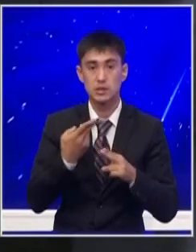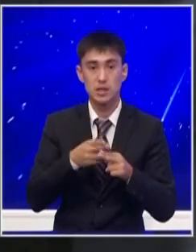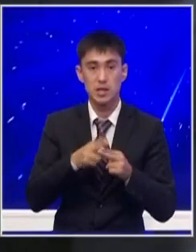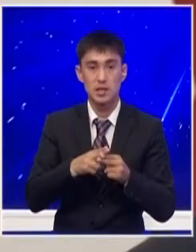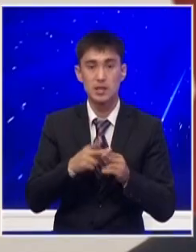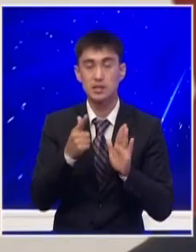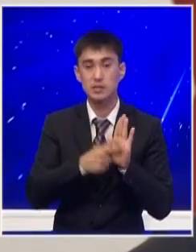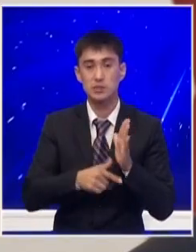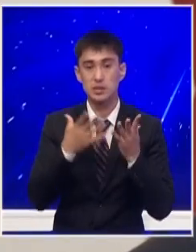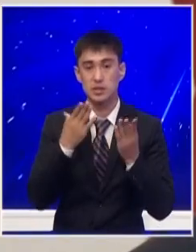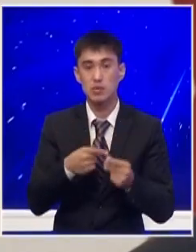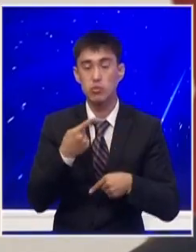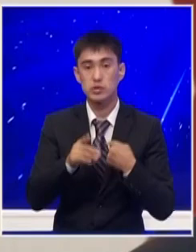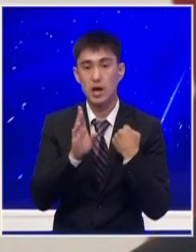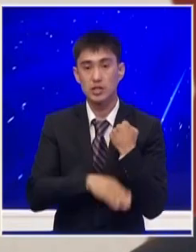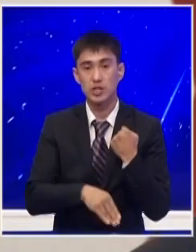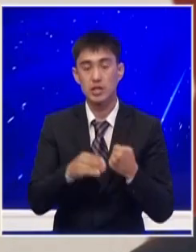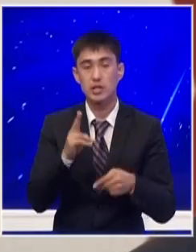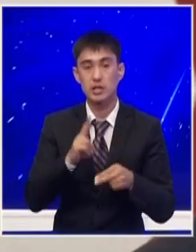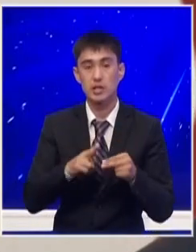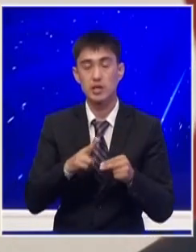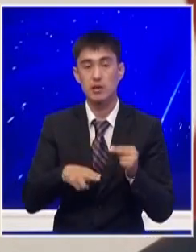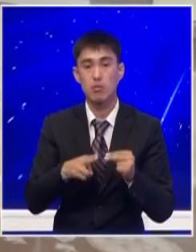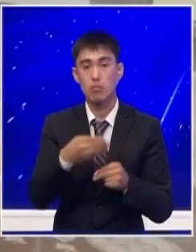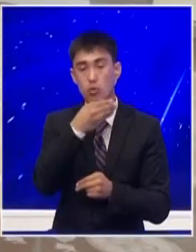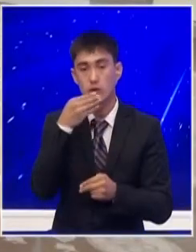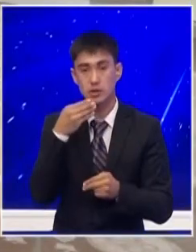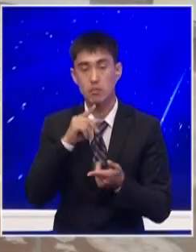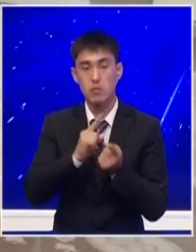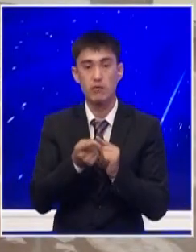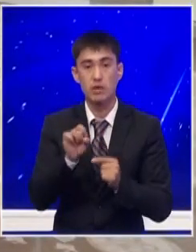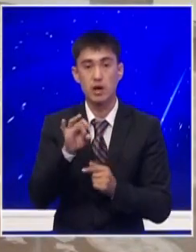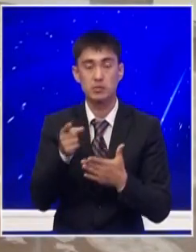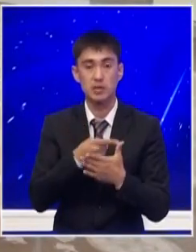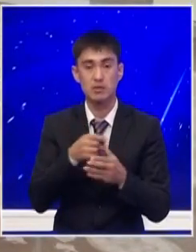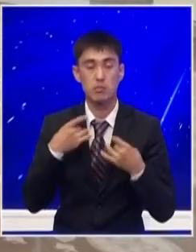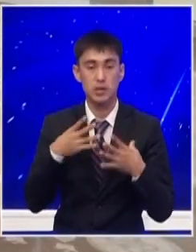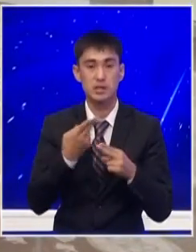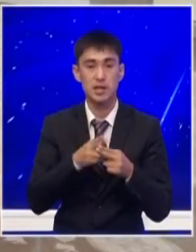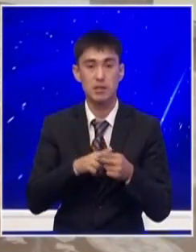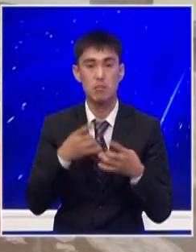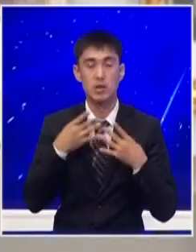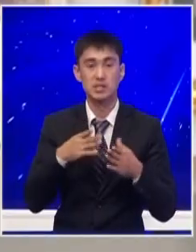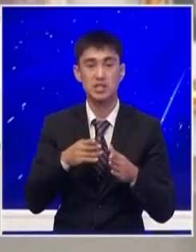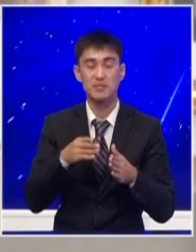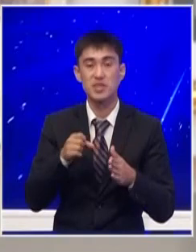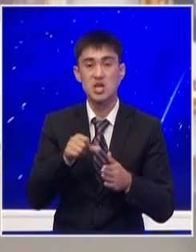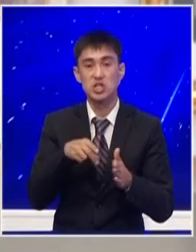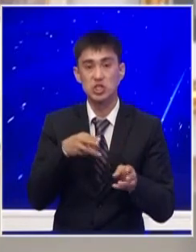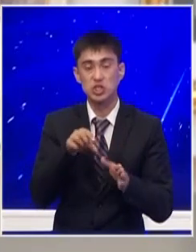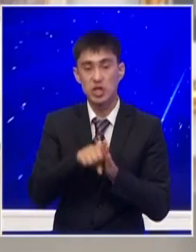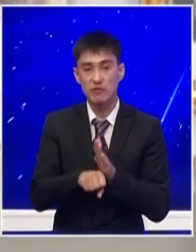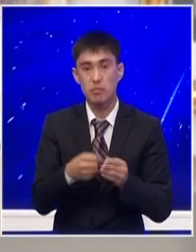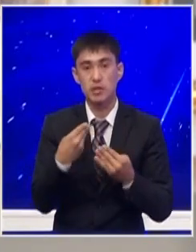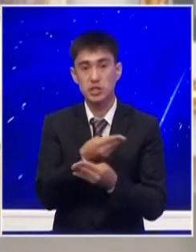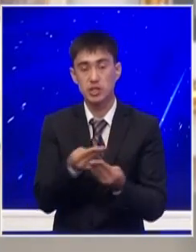на 70-й день после окончания поста Ураза. В переводе с арабского названия праздника означает «праздник жертвоприношения». В этот